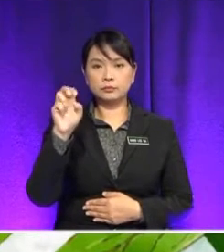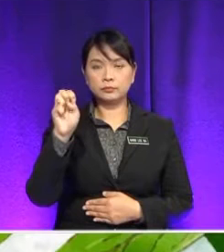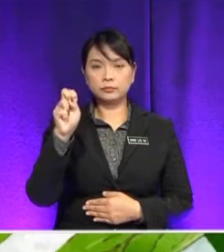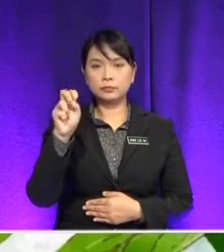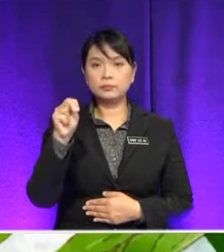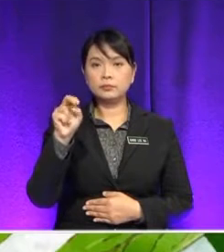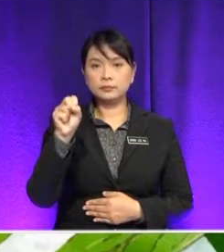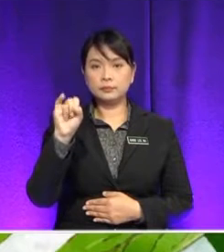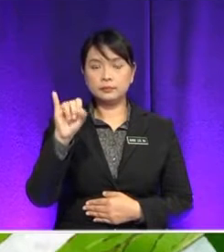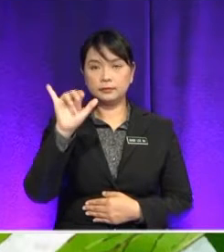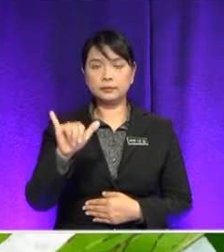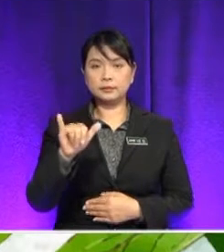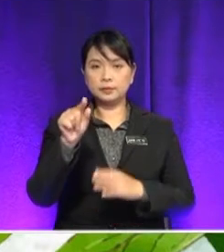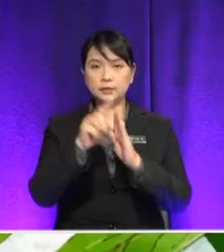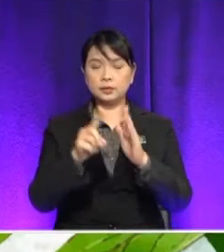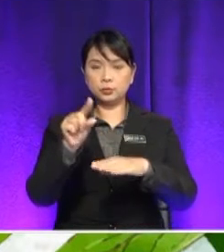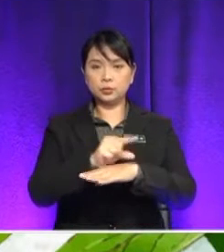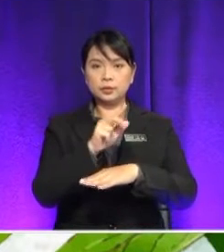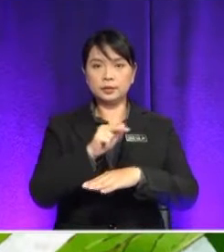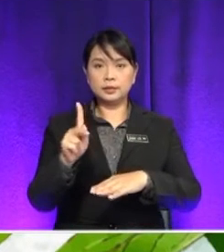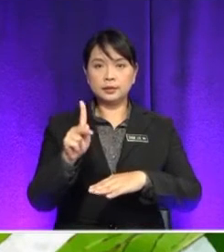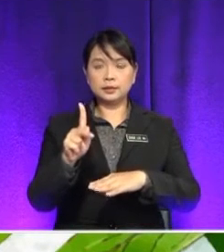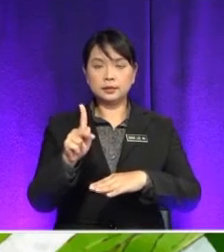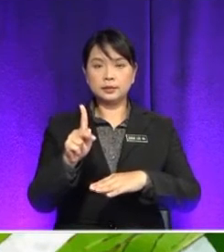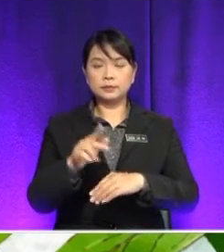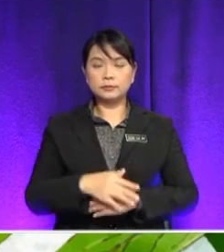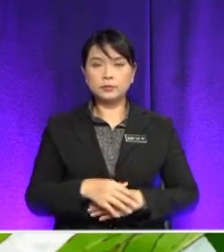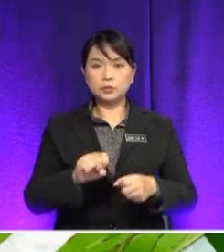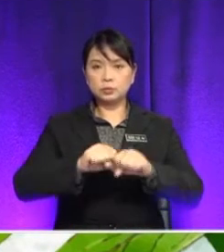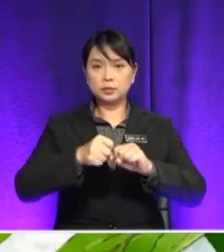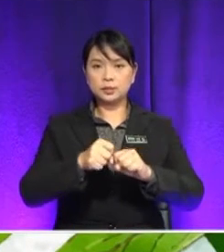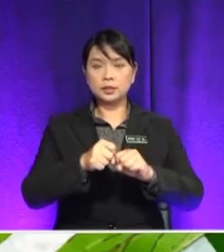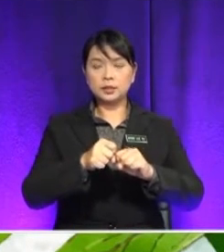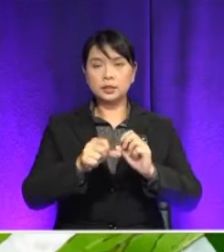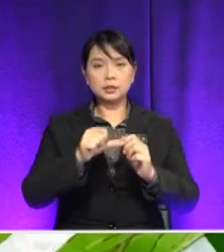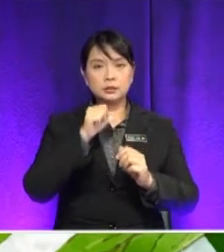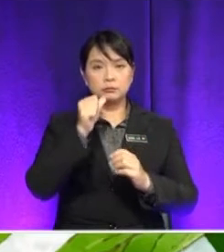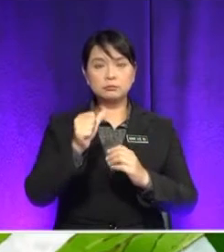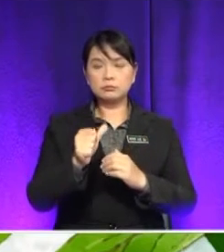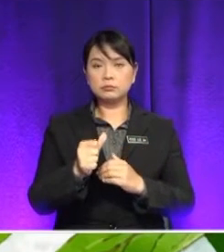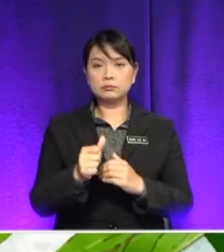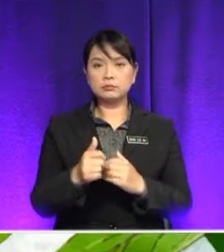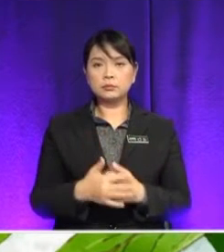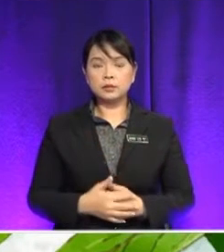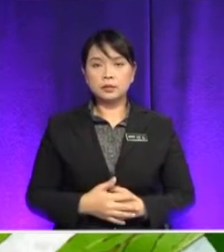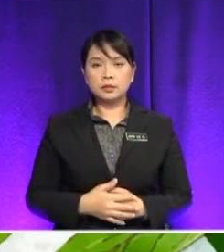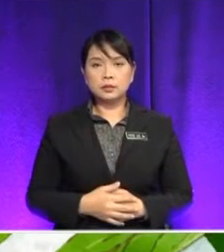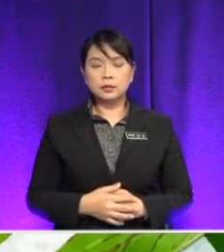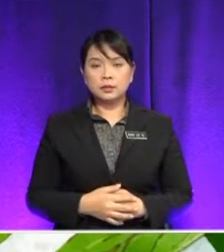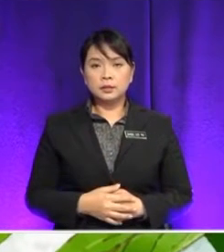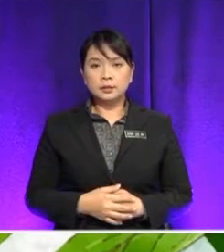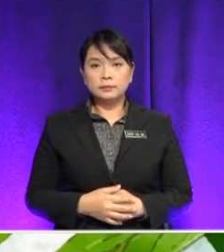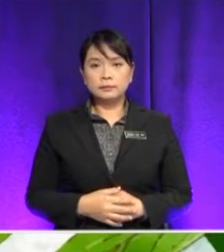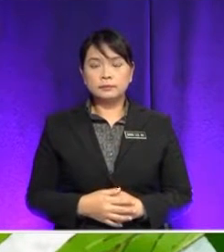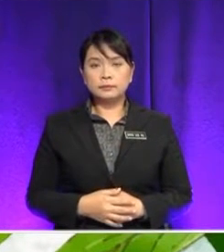hallyu yang tinggi supaya tidak mudah menembusi kedalaman laut supaya tidak mudah anda pasti tidak mudah atau